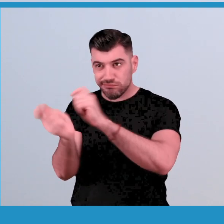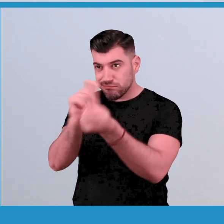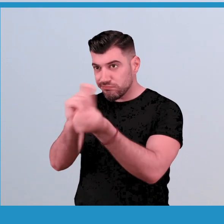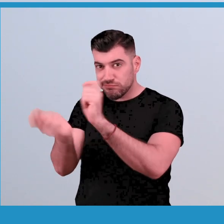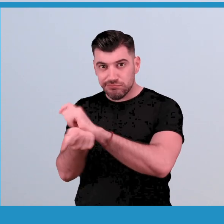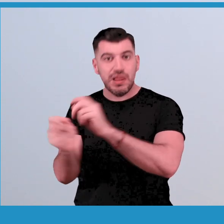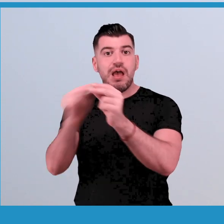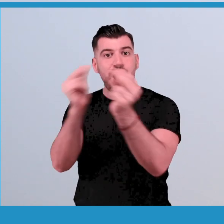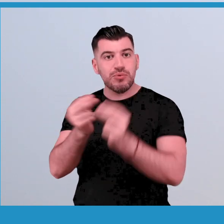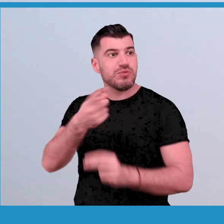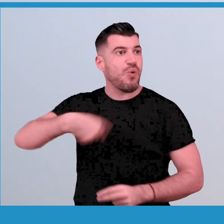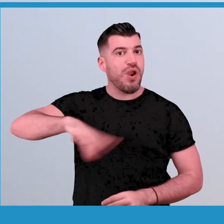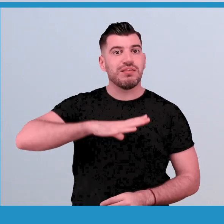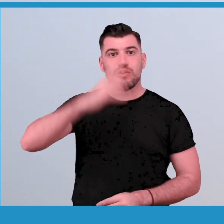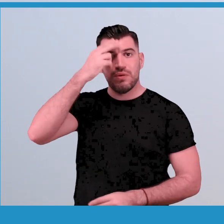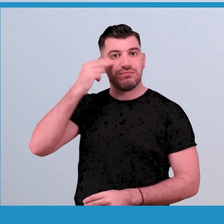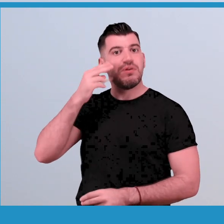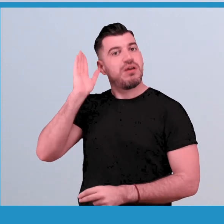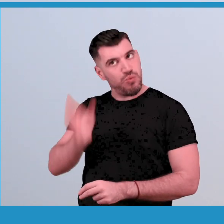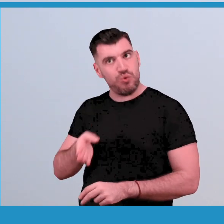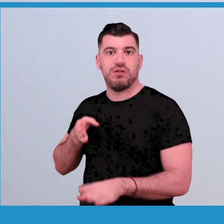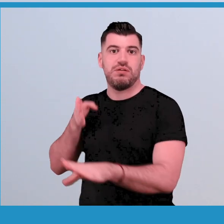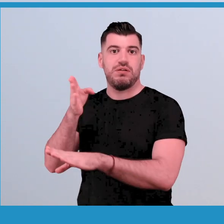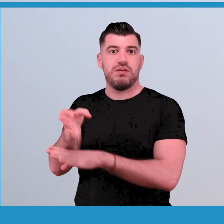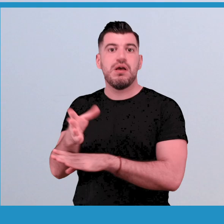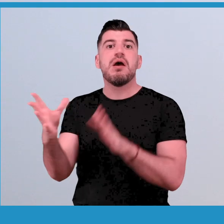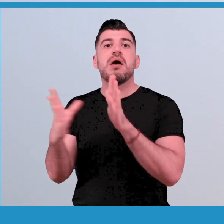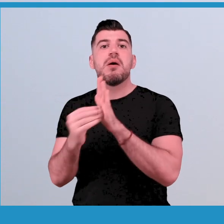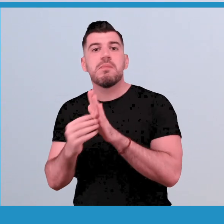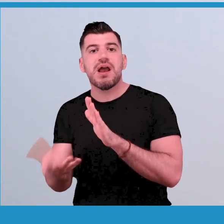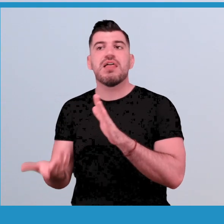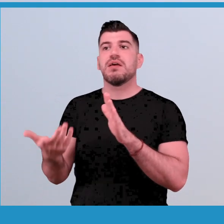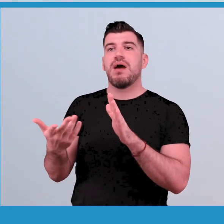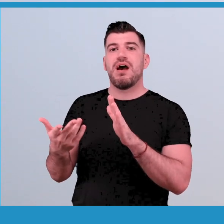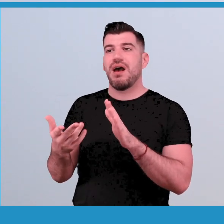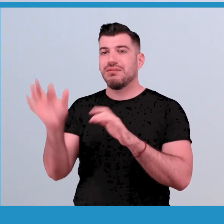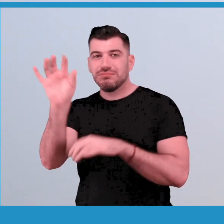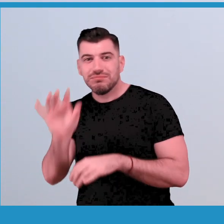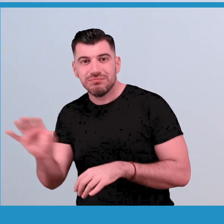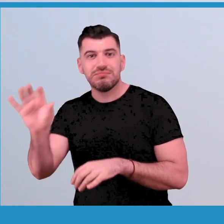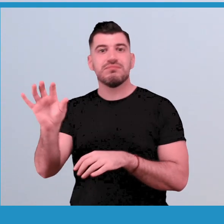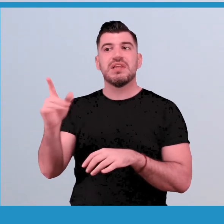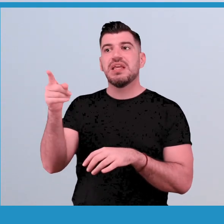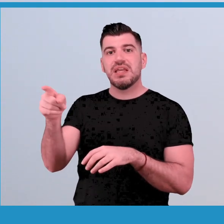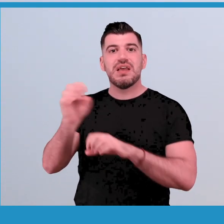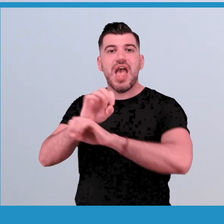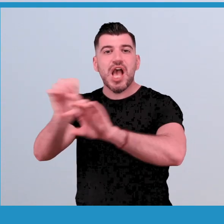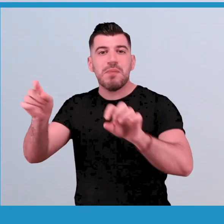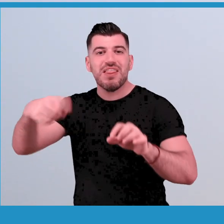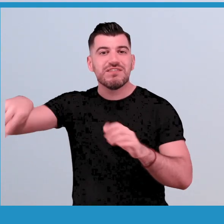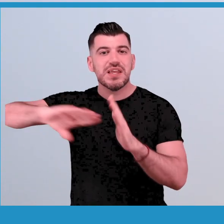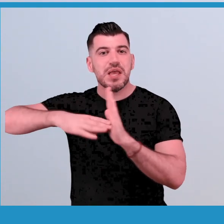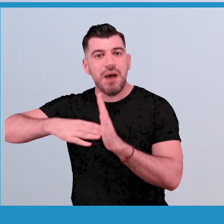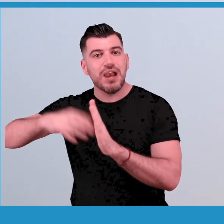για άτομα με προβλήματα όρασης. Για παράδειγμα, θα βάλει οδηγούς όδευσης και θα εκπαιδεύσει ο Φάρος Τυφλών το